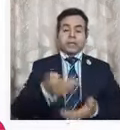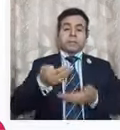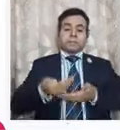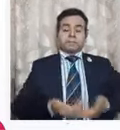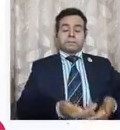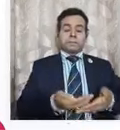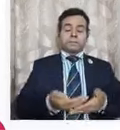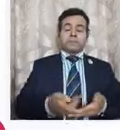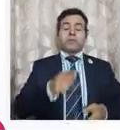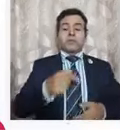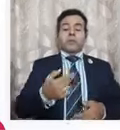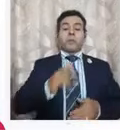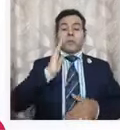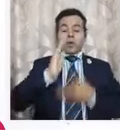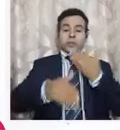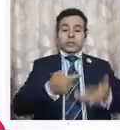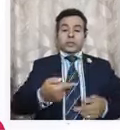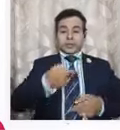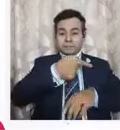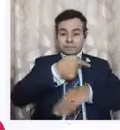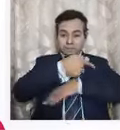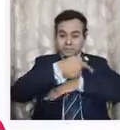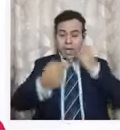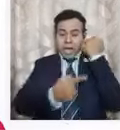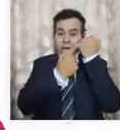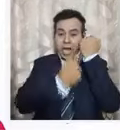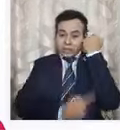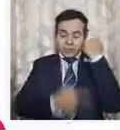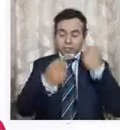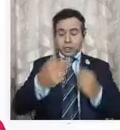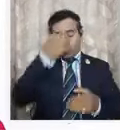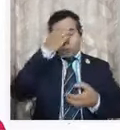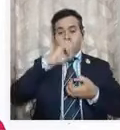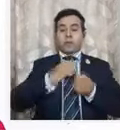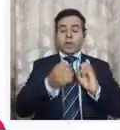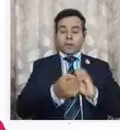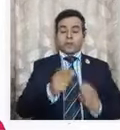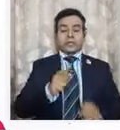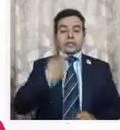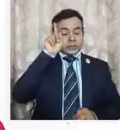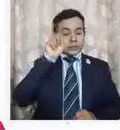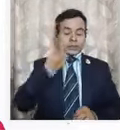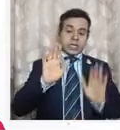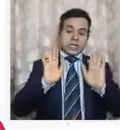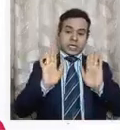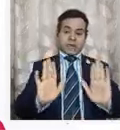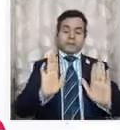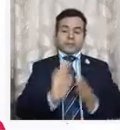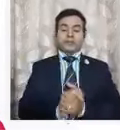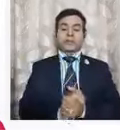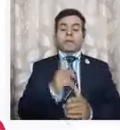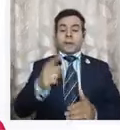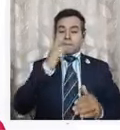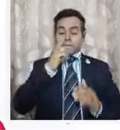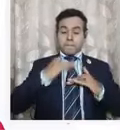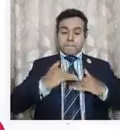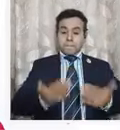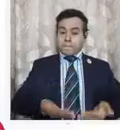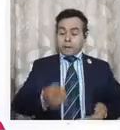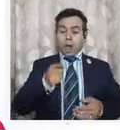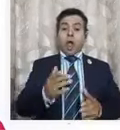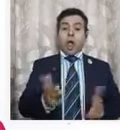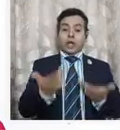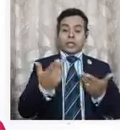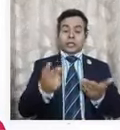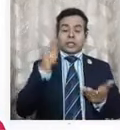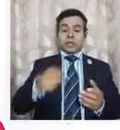বিশেষভাবে খেয়াল রাখি, তাদের হাসপাতালে যখন পরীক্ষা করার সময় নিয়মিতভাবে তাদের চেক আপের ব্যবস্থা রাখি এবং